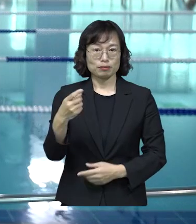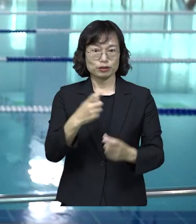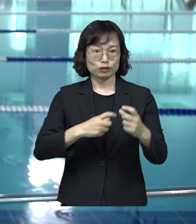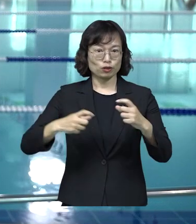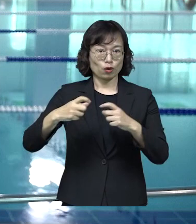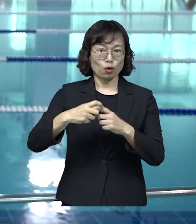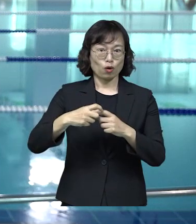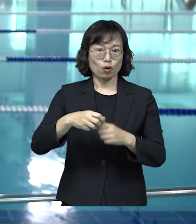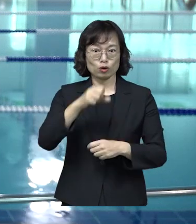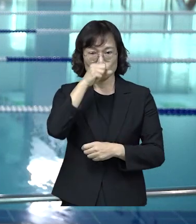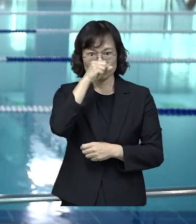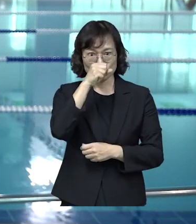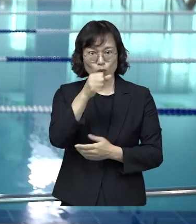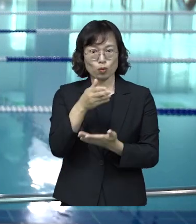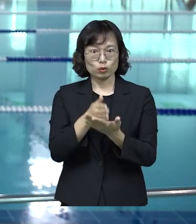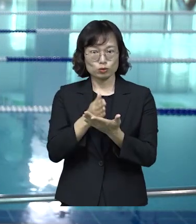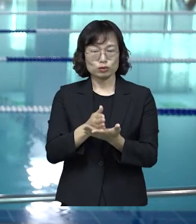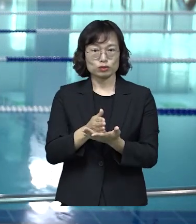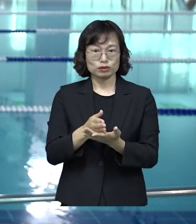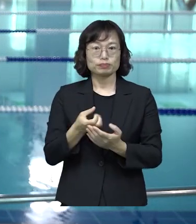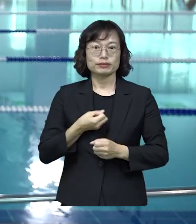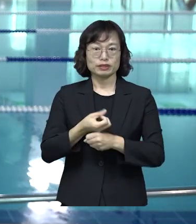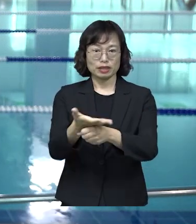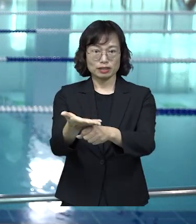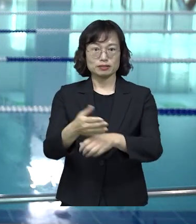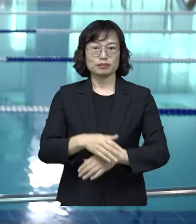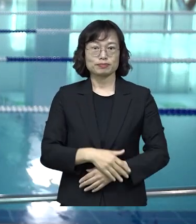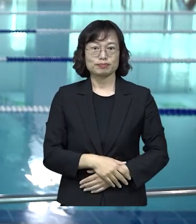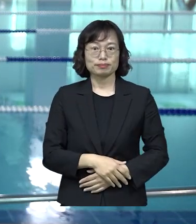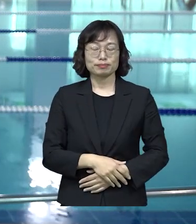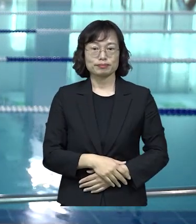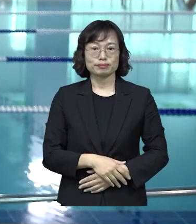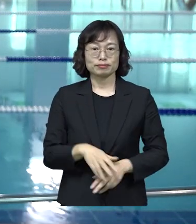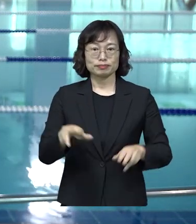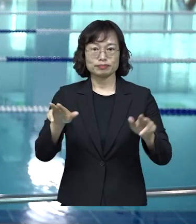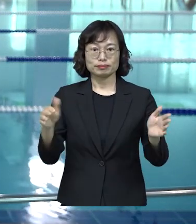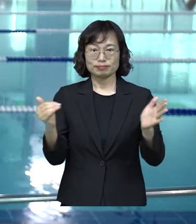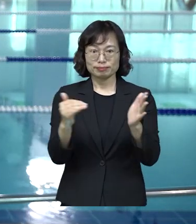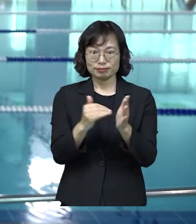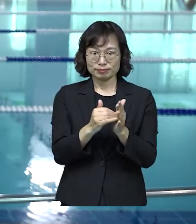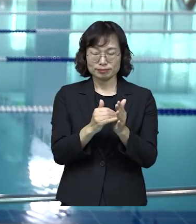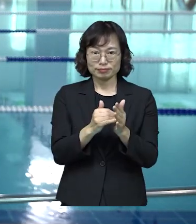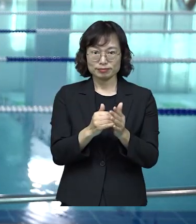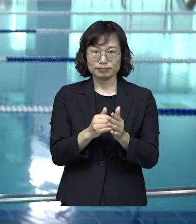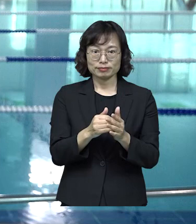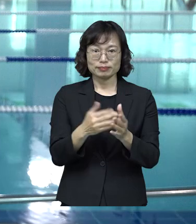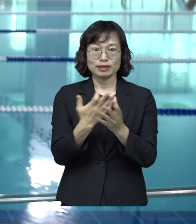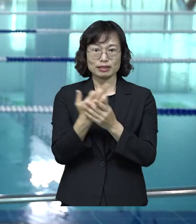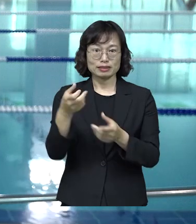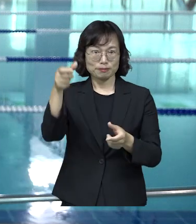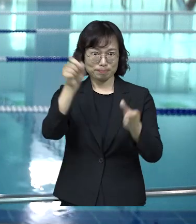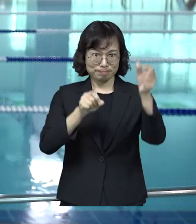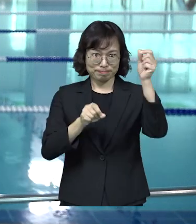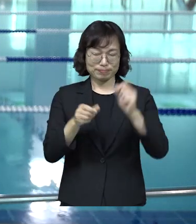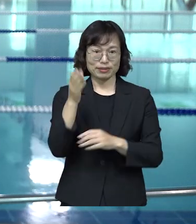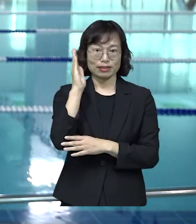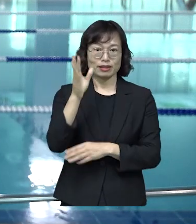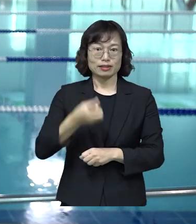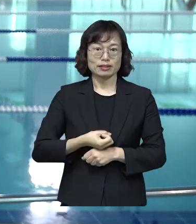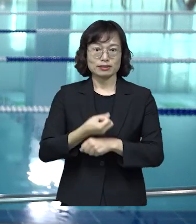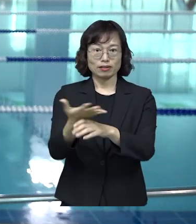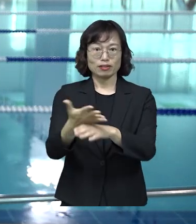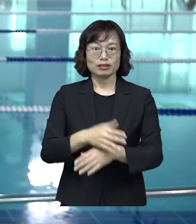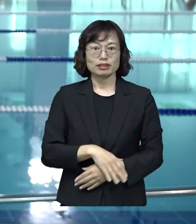시간에도 알차고 유익한 소식 전해드릴 것을 약속드리면서 인사드리겠습니다. 지금까지 저는 양산 속 팩트와